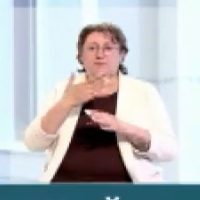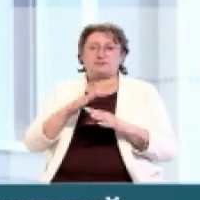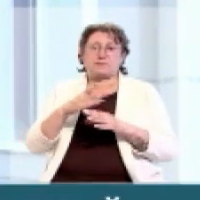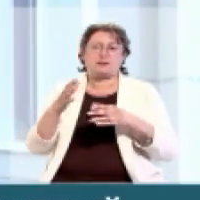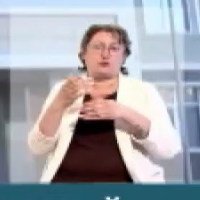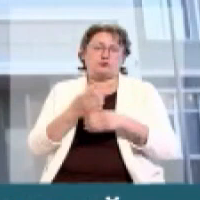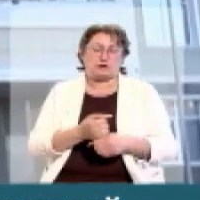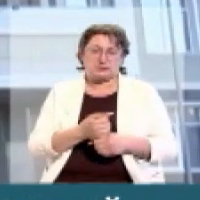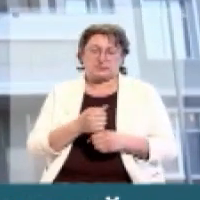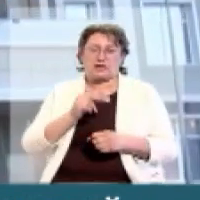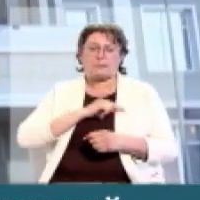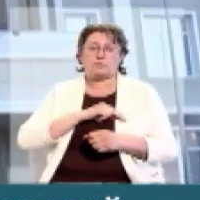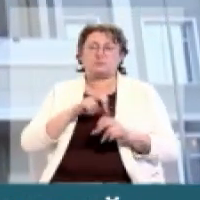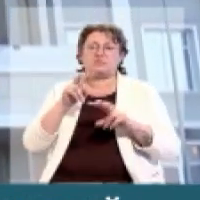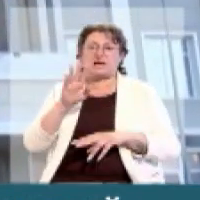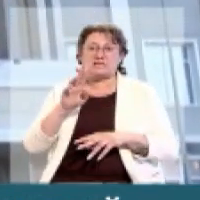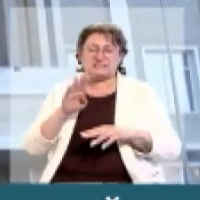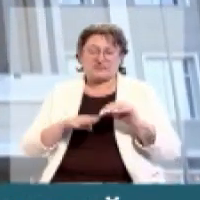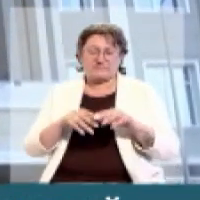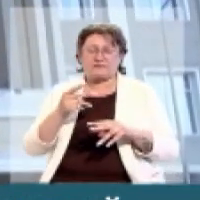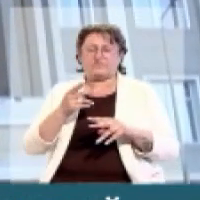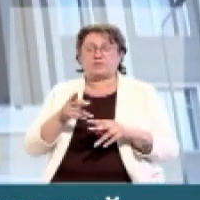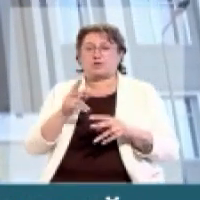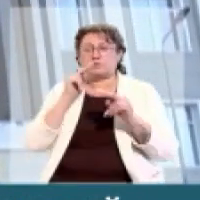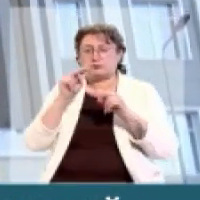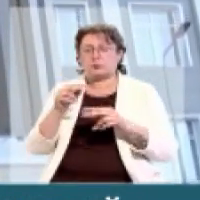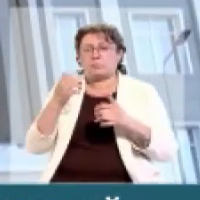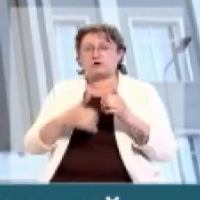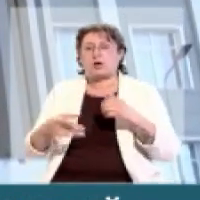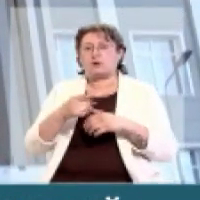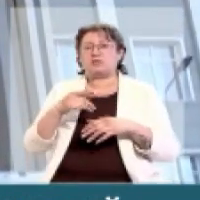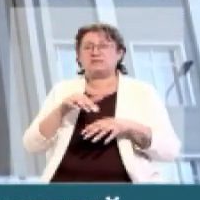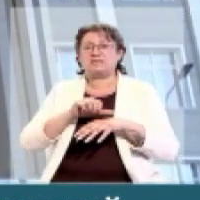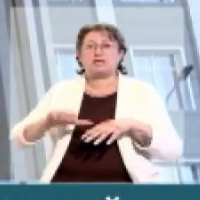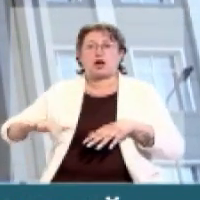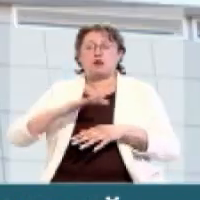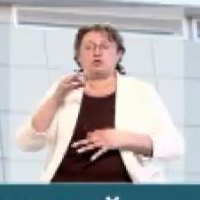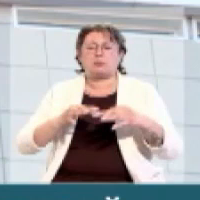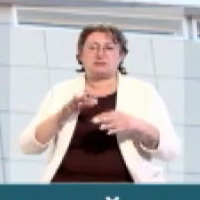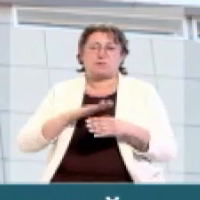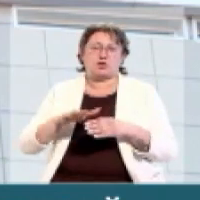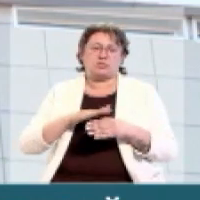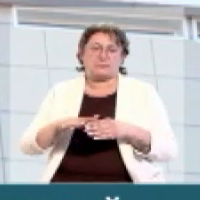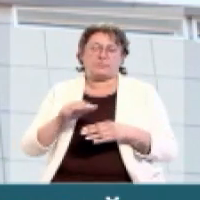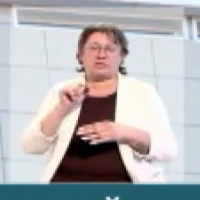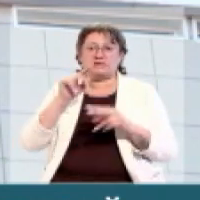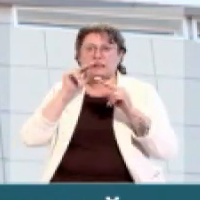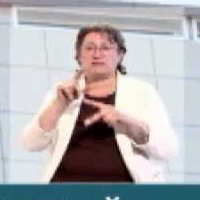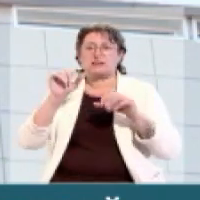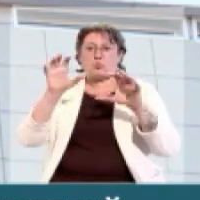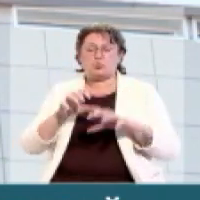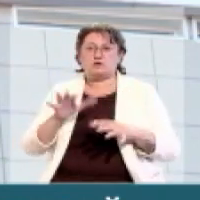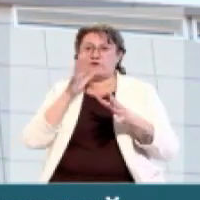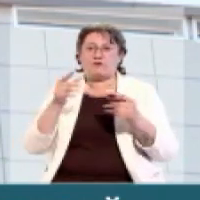постепенно уменьшается. Работу специалистов этой сферы в области курирует межрайонный территориальный отдел судебных исполнителей. Они следят за законностью